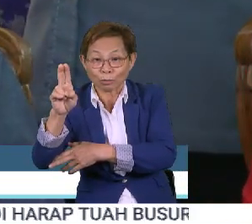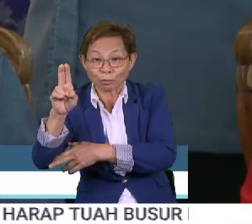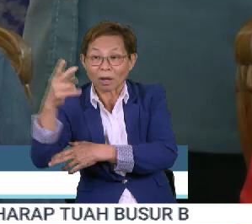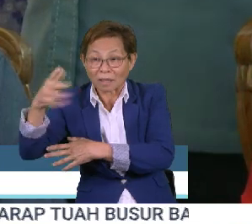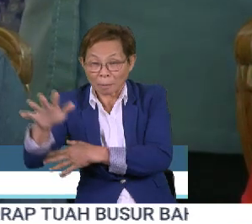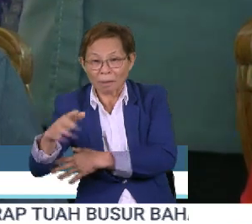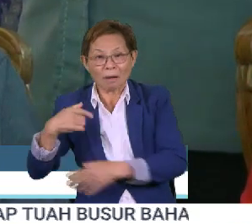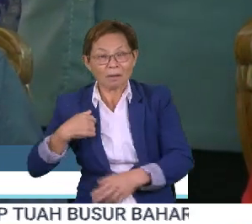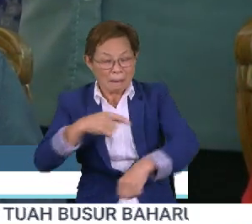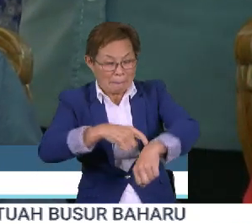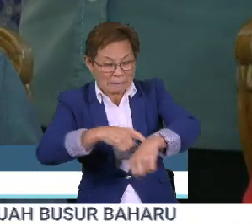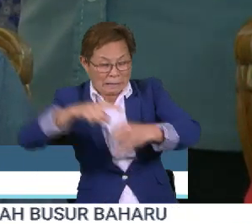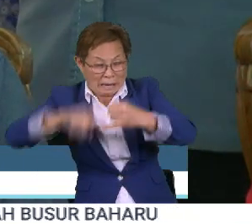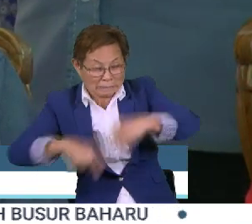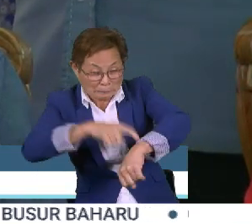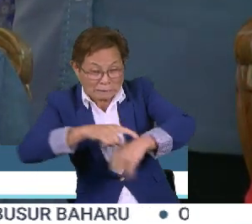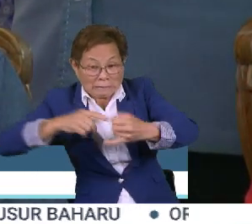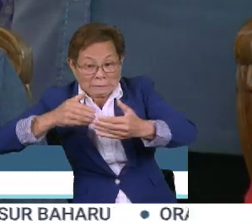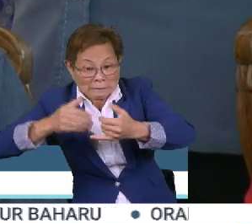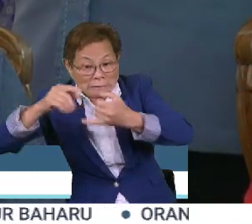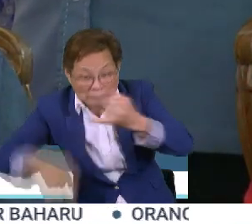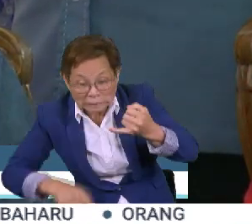terapkan di saat akhir ini